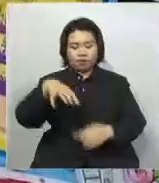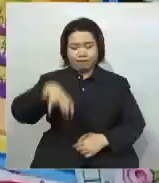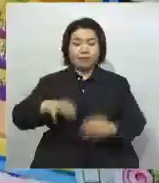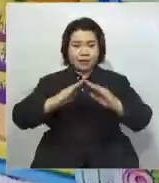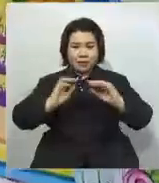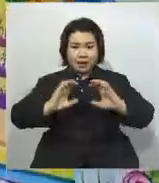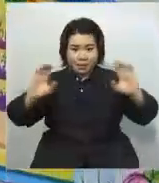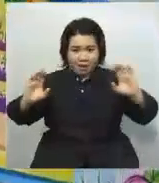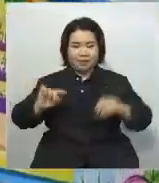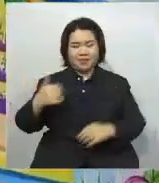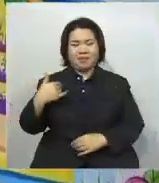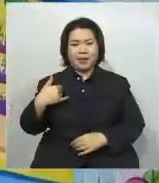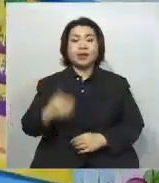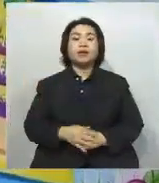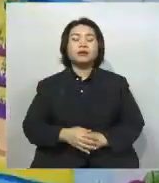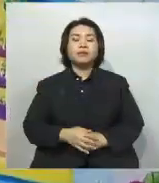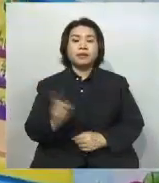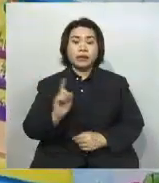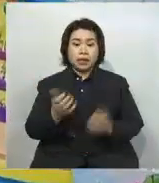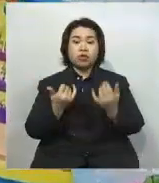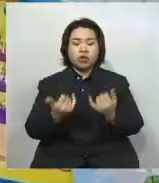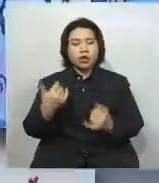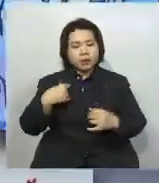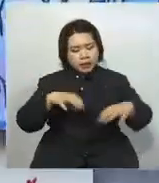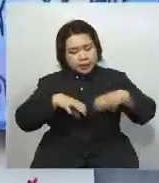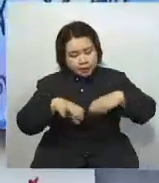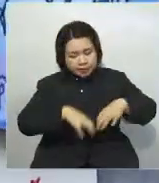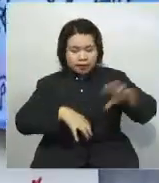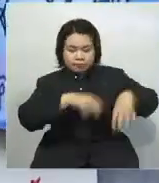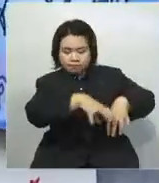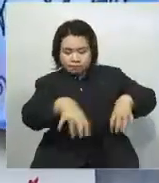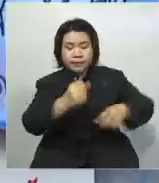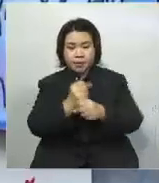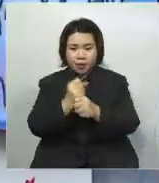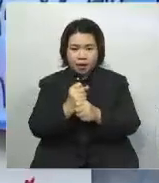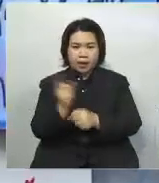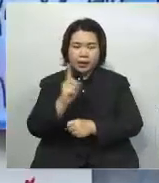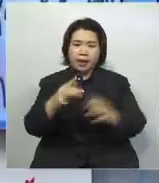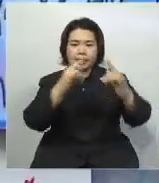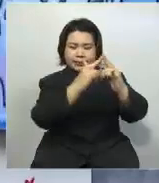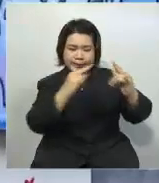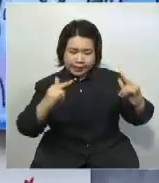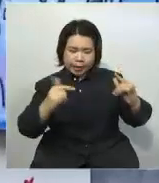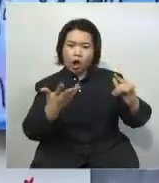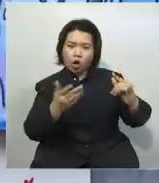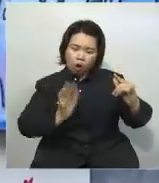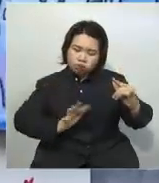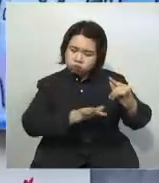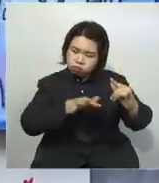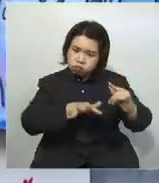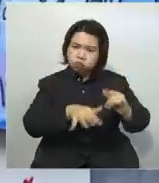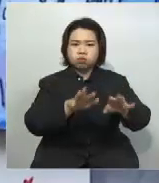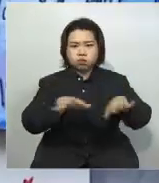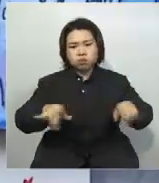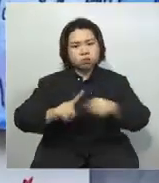ำเนียบรัฐบาลนะคะภาพรวมที่ทำเนียบเนี่ยตอนนี้เขาก็เริ่มจัดเตรียมสถานที่กันไว้มีการกางเต็นท์รองรับประชาชนที่จะพ